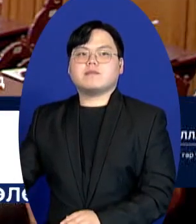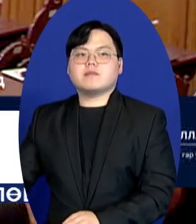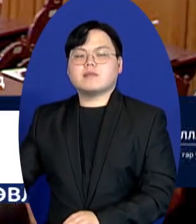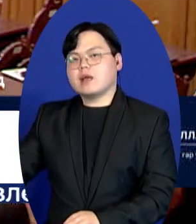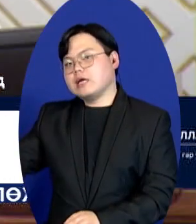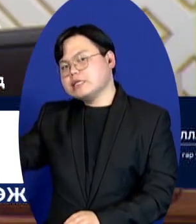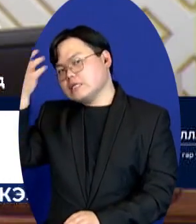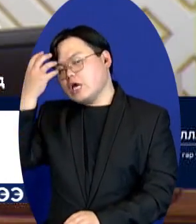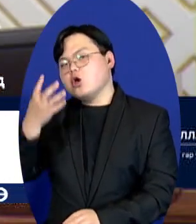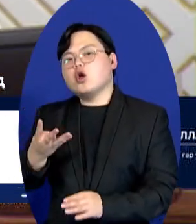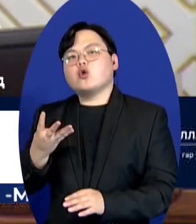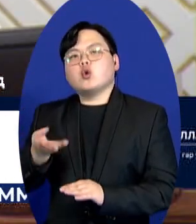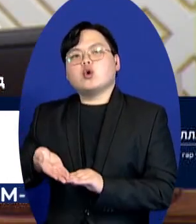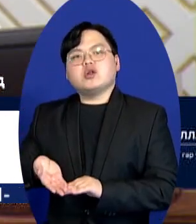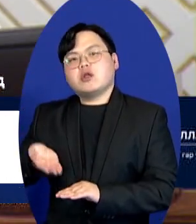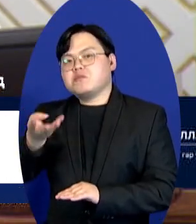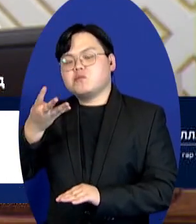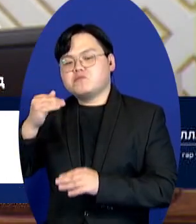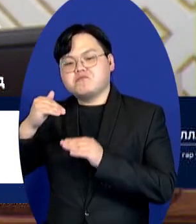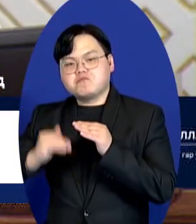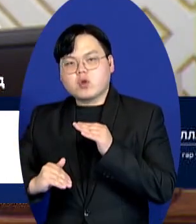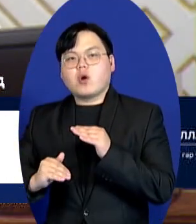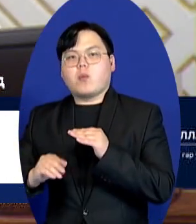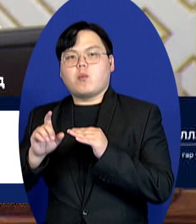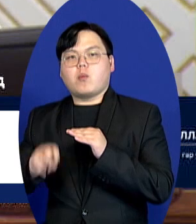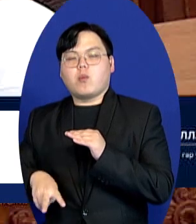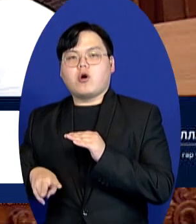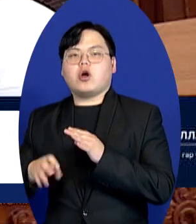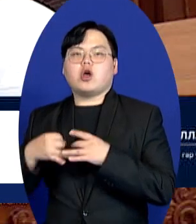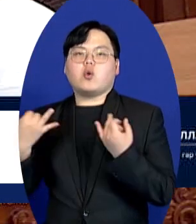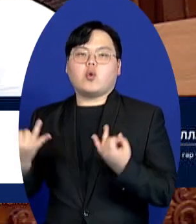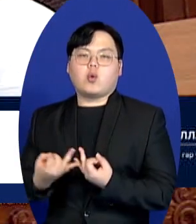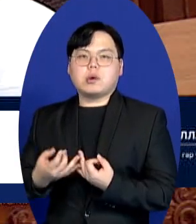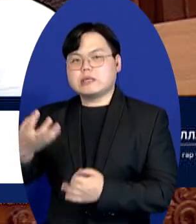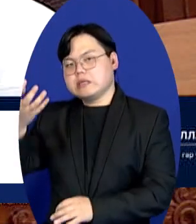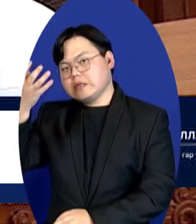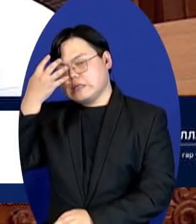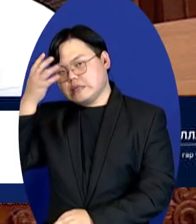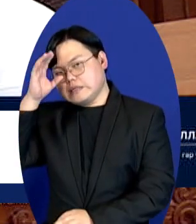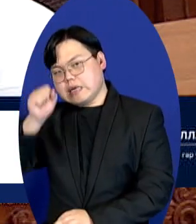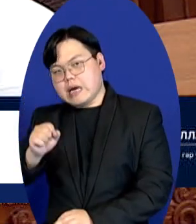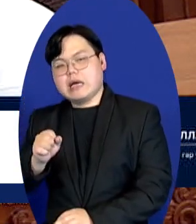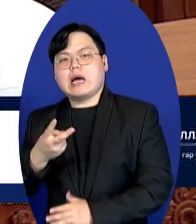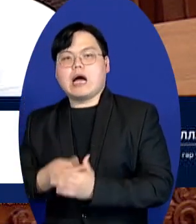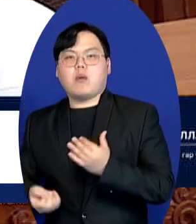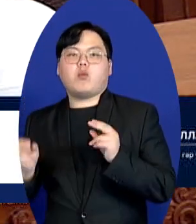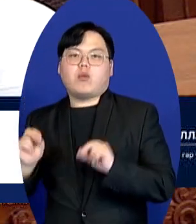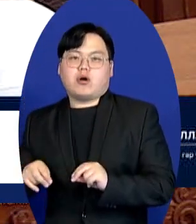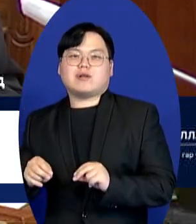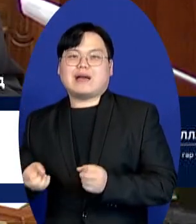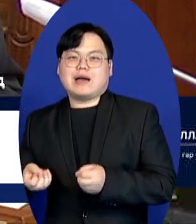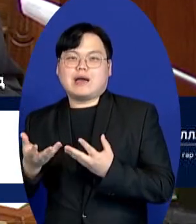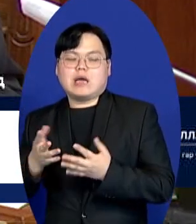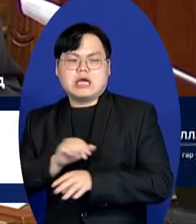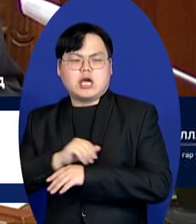Засгийн газрын 4-өөс илүүгүй гишүүн улсын хурлын гишүүний албыг хавсран хашиж болох үндсэн хуулийн заалттай холбогдуулан иргэдийн